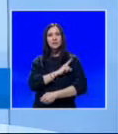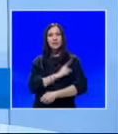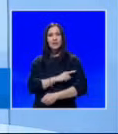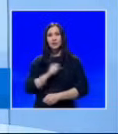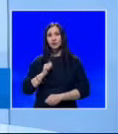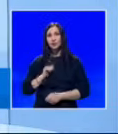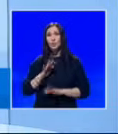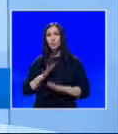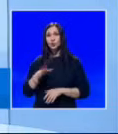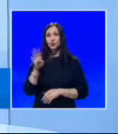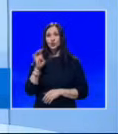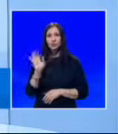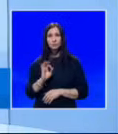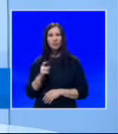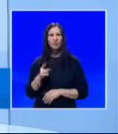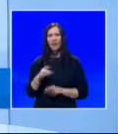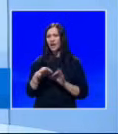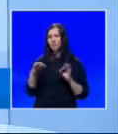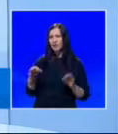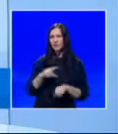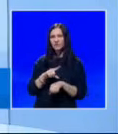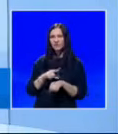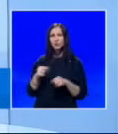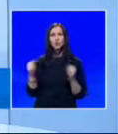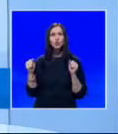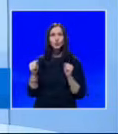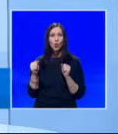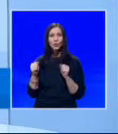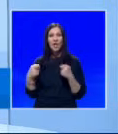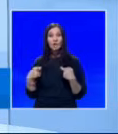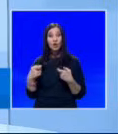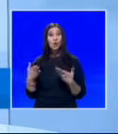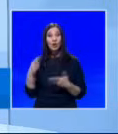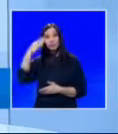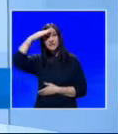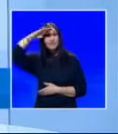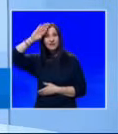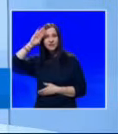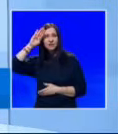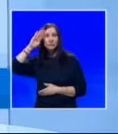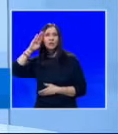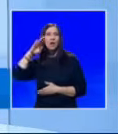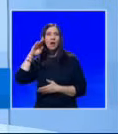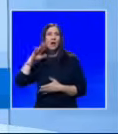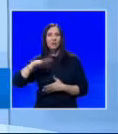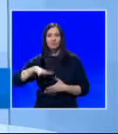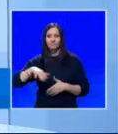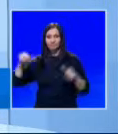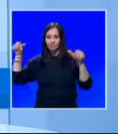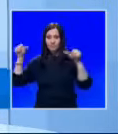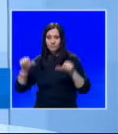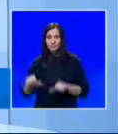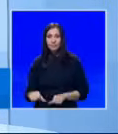почти 40%. Нещо, което е измеримо с времето на студената война, когато Съветския съюз колабира икономически именно